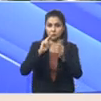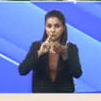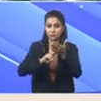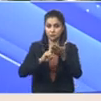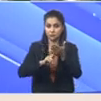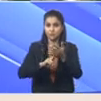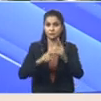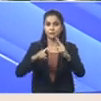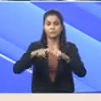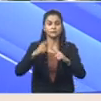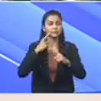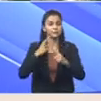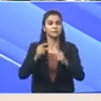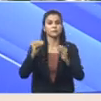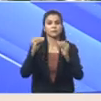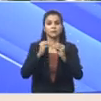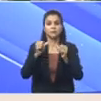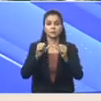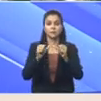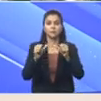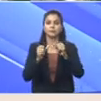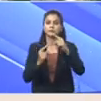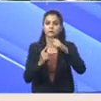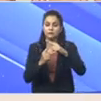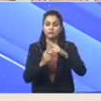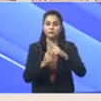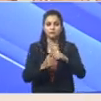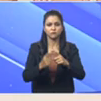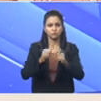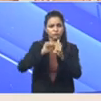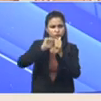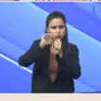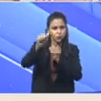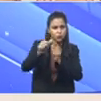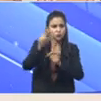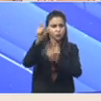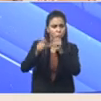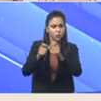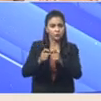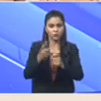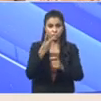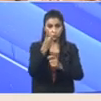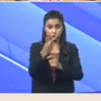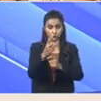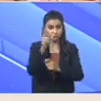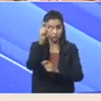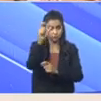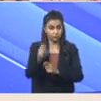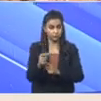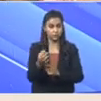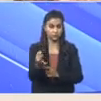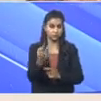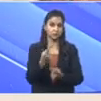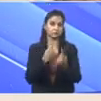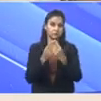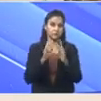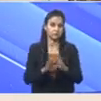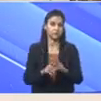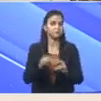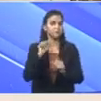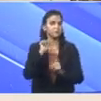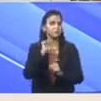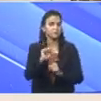मैं साहस और दूरदृष्टि रखने वाले ऐसे ही दो महानायकों की चर्चा करूंगा।